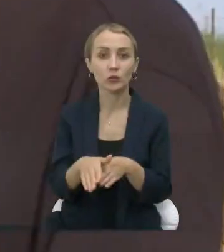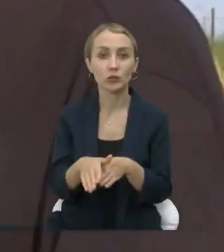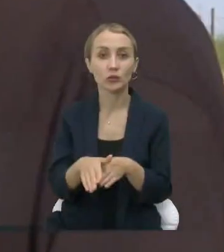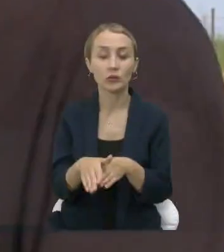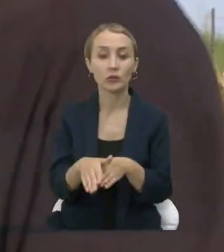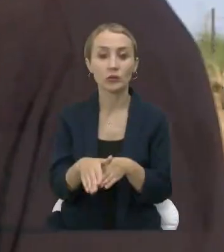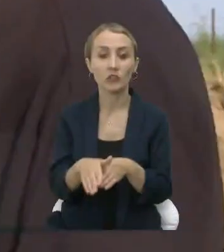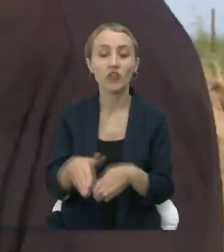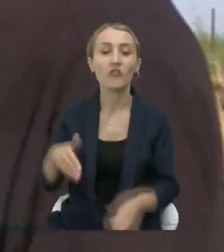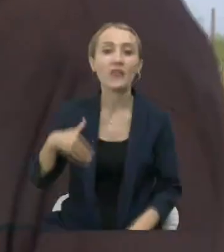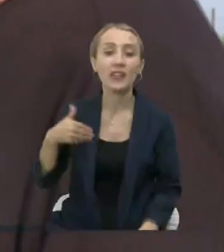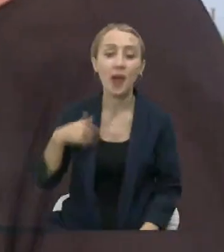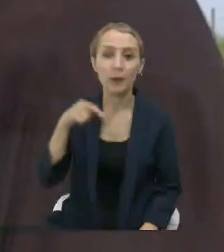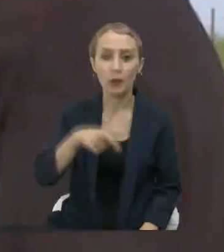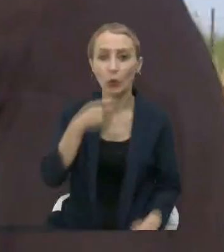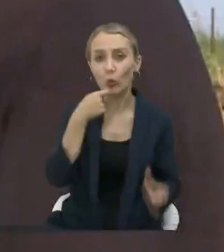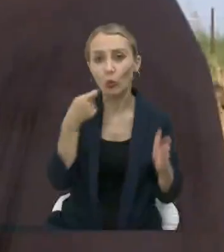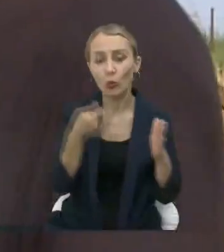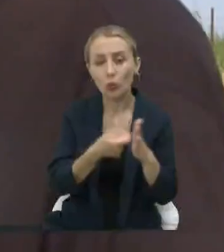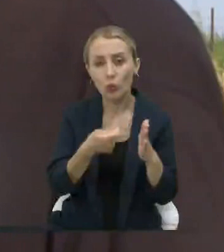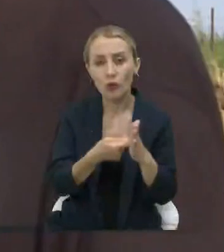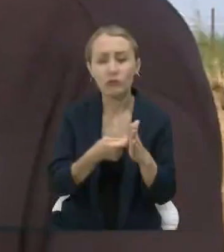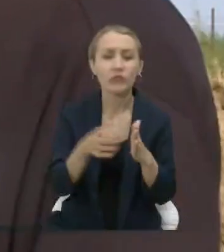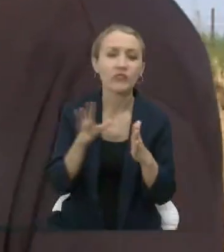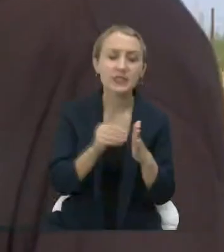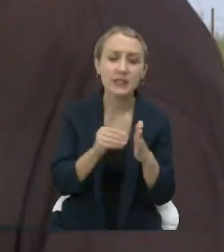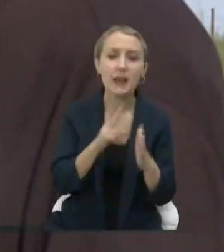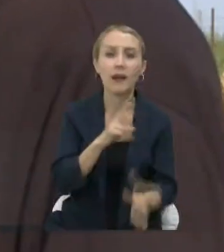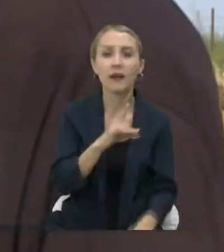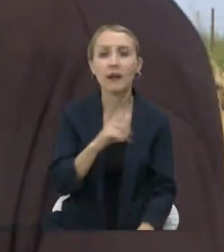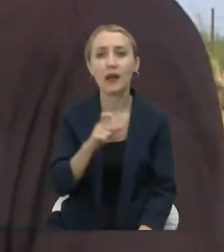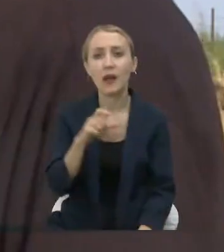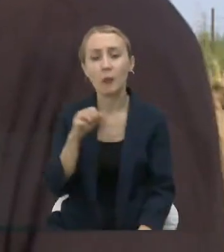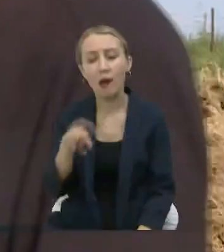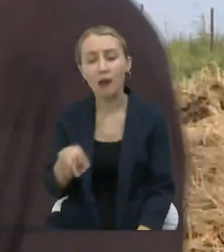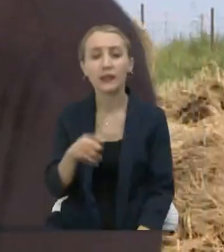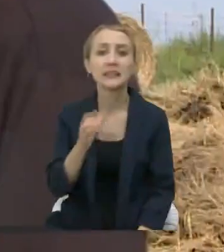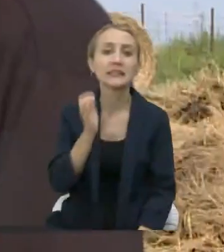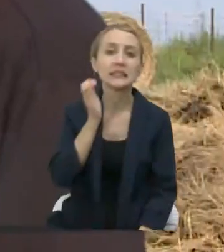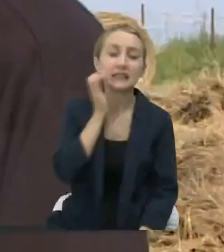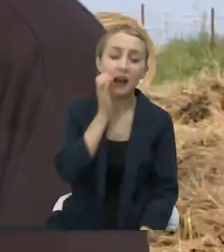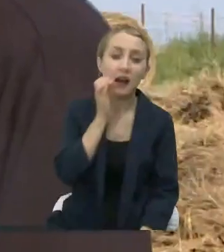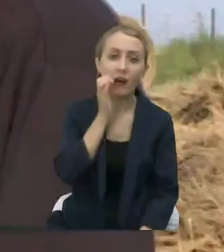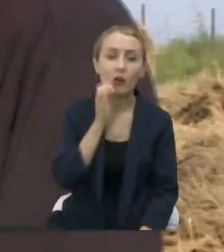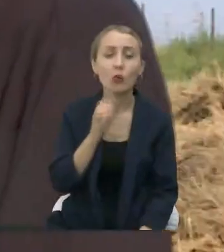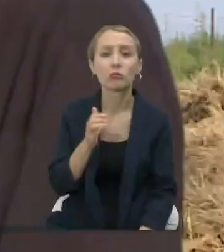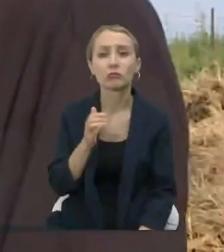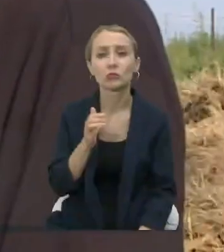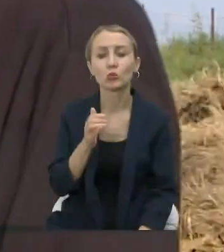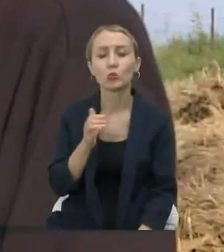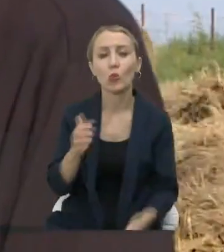получить полностью питательность кормов по протеину, по крахмалу, также по сахару. Вовремя убрать сроки